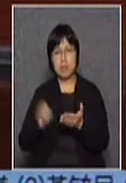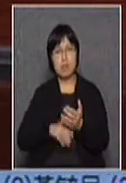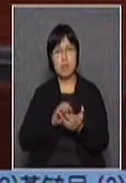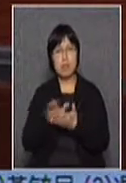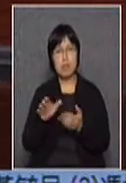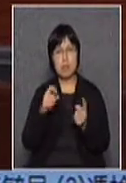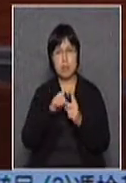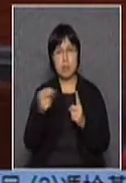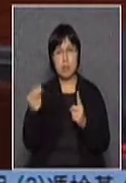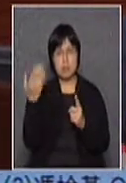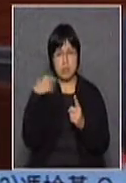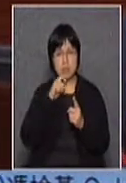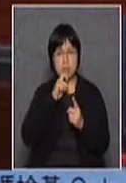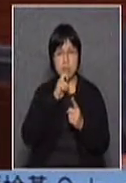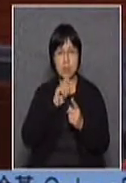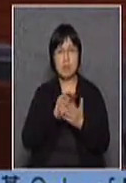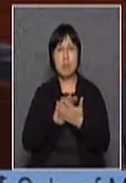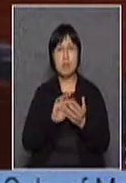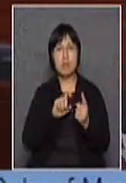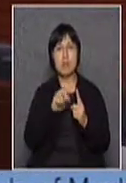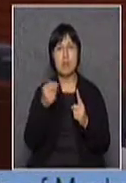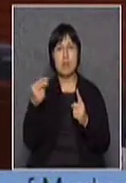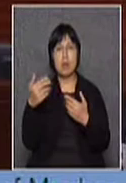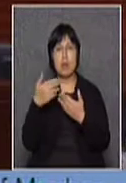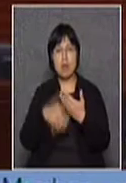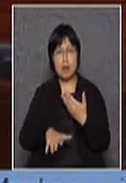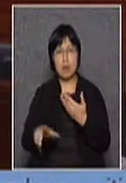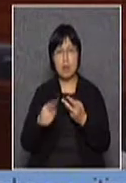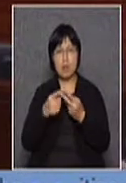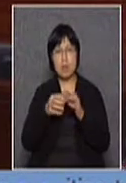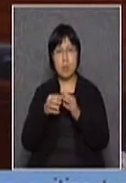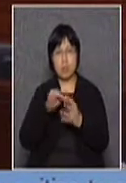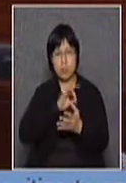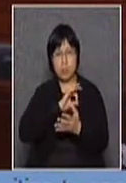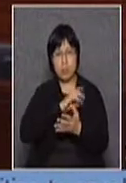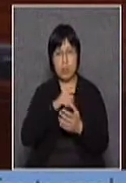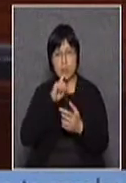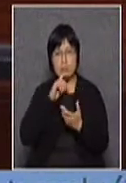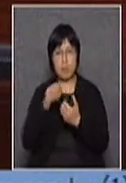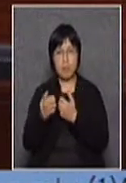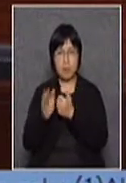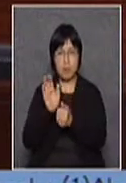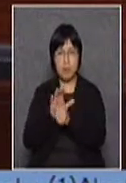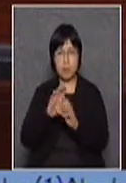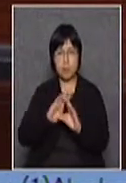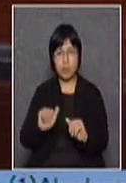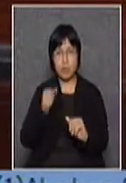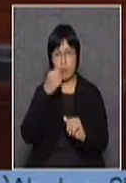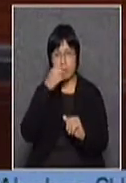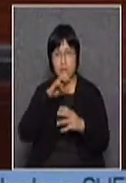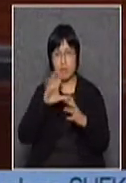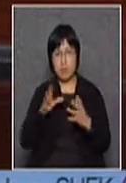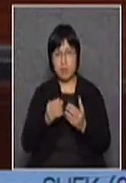陣時有㗎，係嘛？回歸之後咧，就俾呢個工聯會有份呢個毀滅香港呢個市民嘅集體談